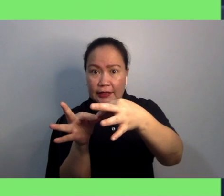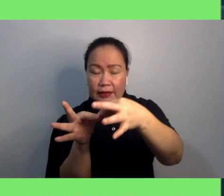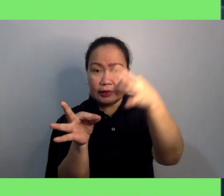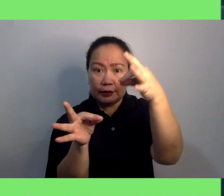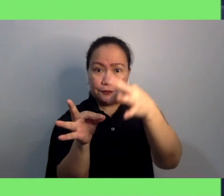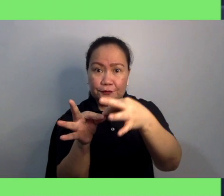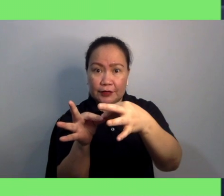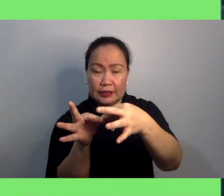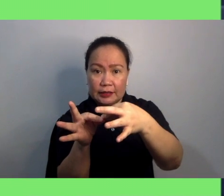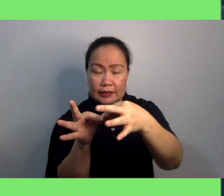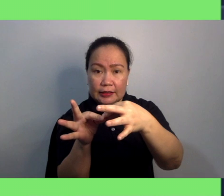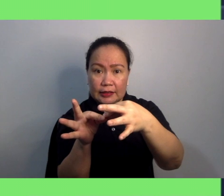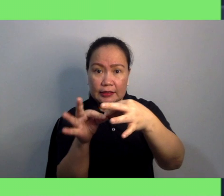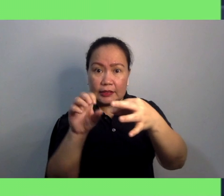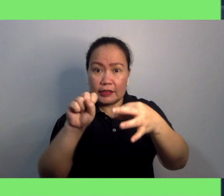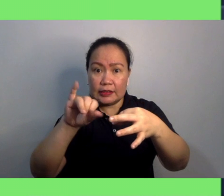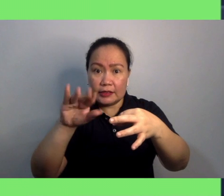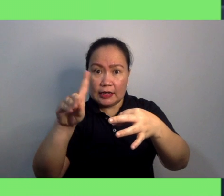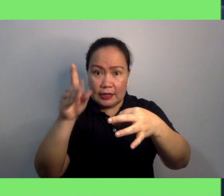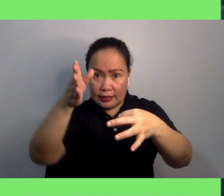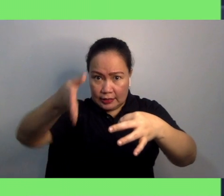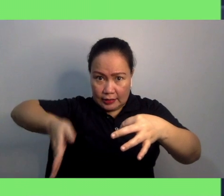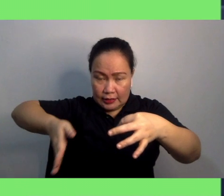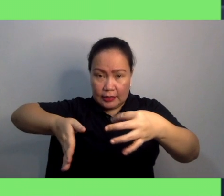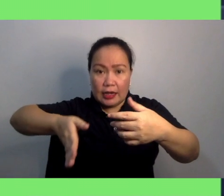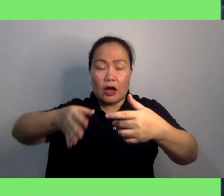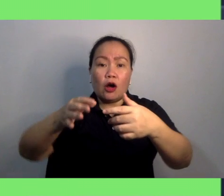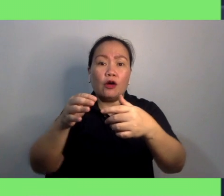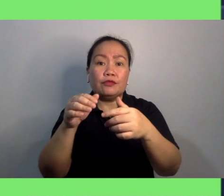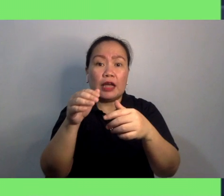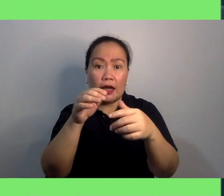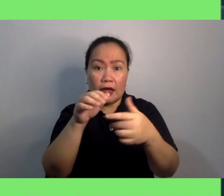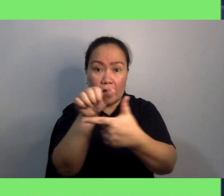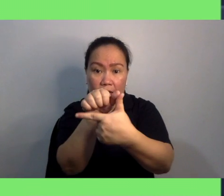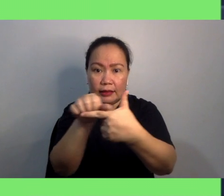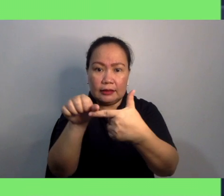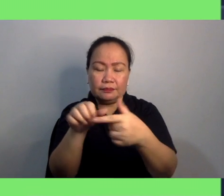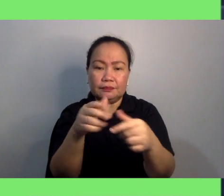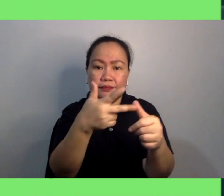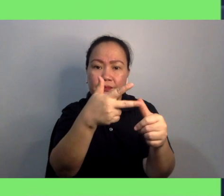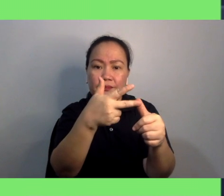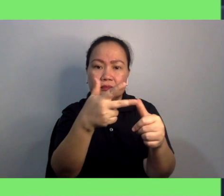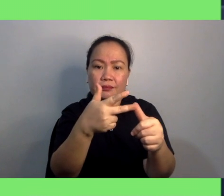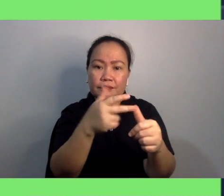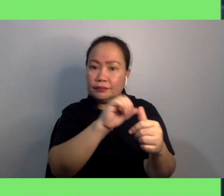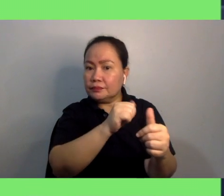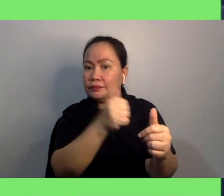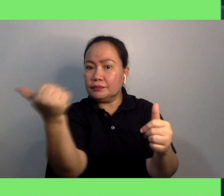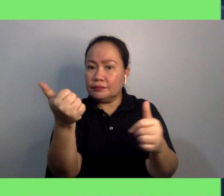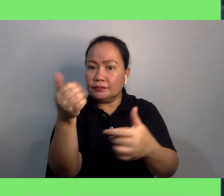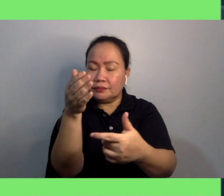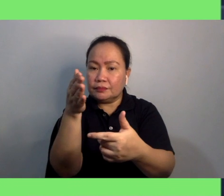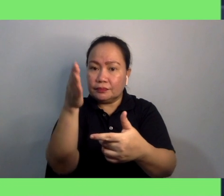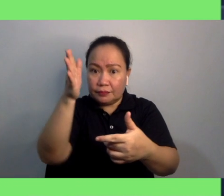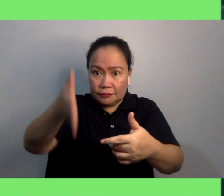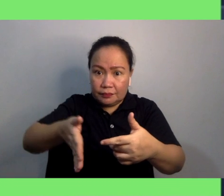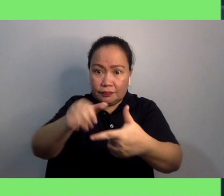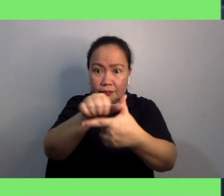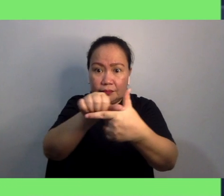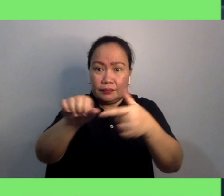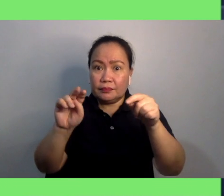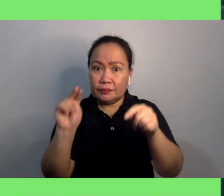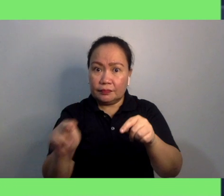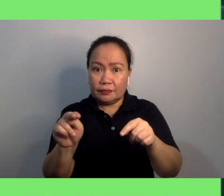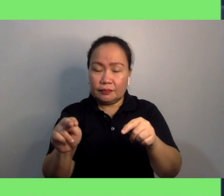sa side ng angle. And then step 3, the other side of the angle needs to cross the numbered part of the